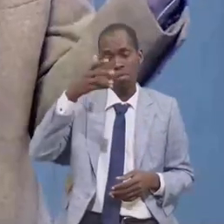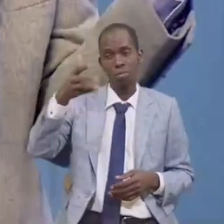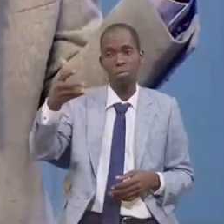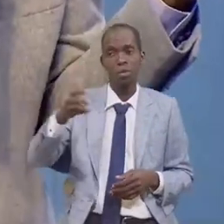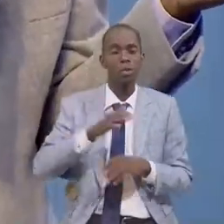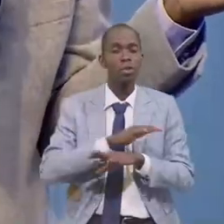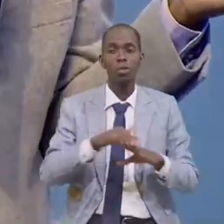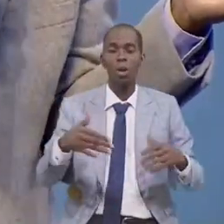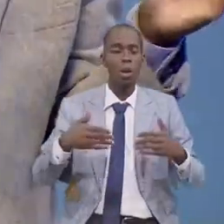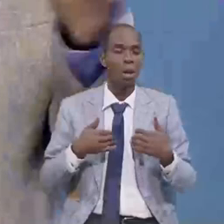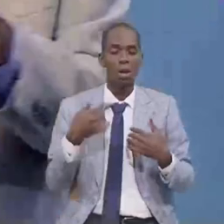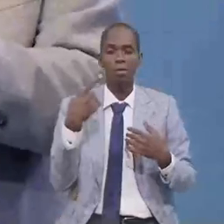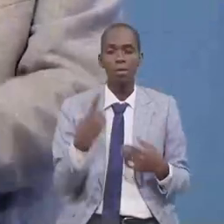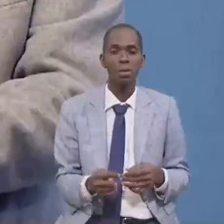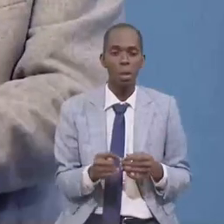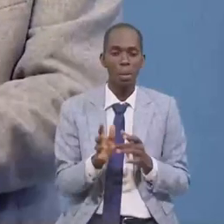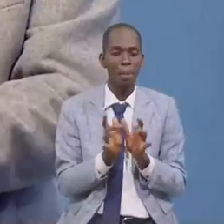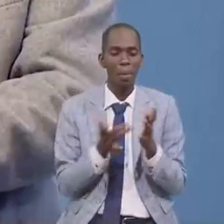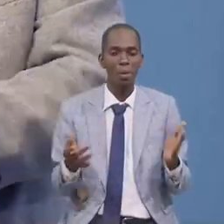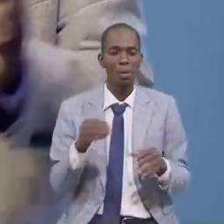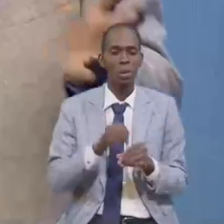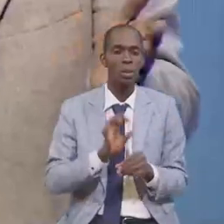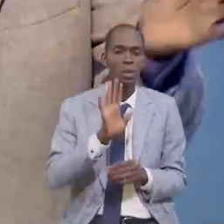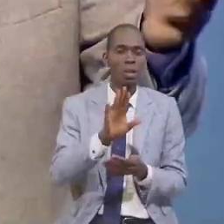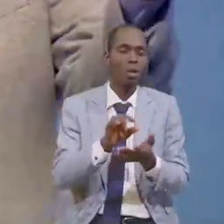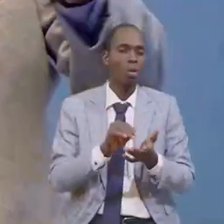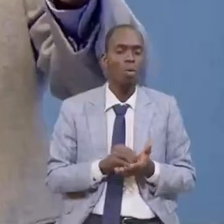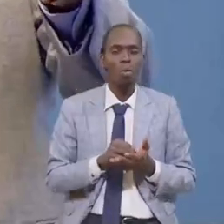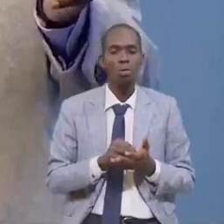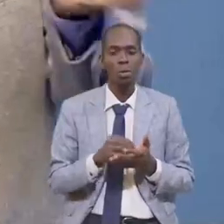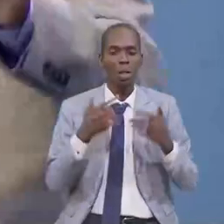Nos parents n'avaient pas toute la Bible à leur disposition.